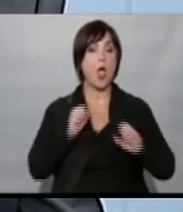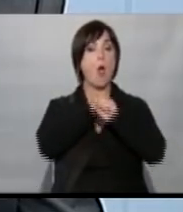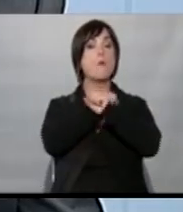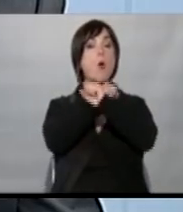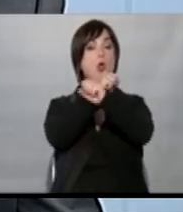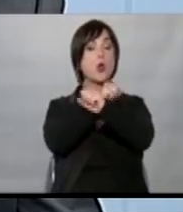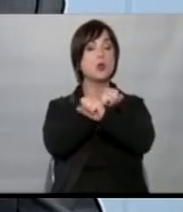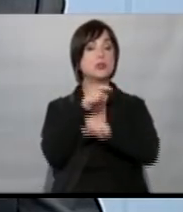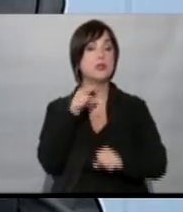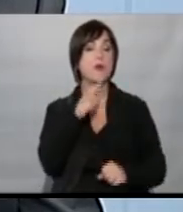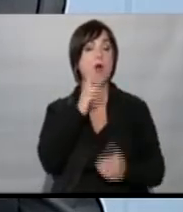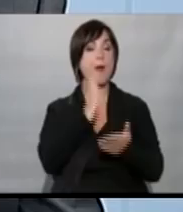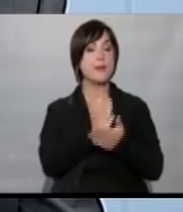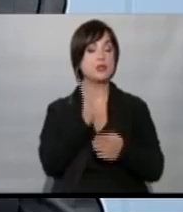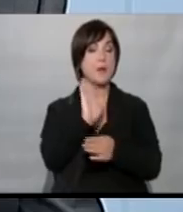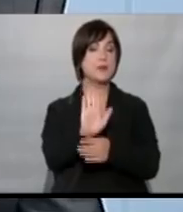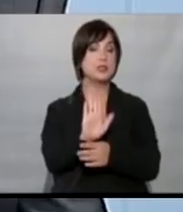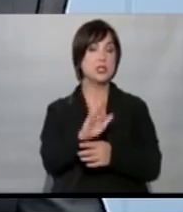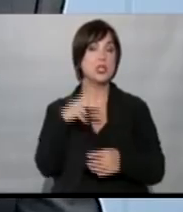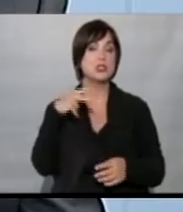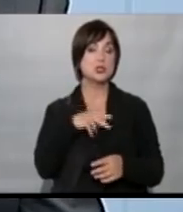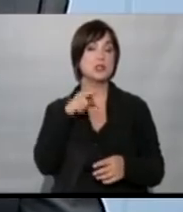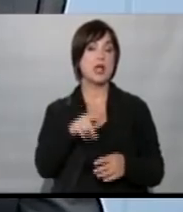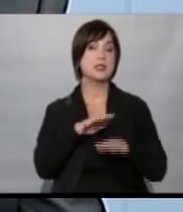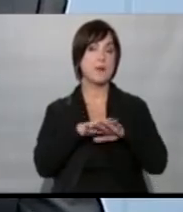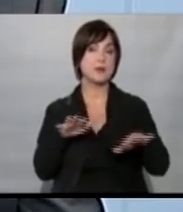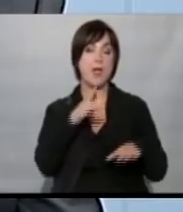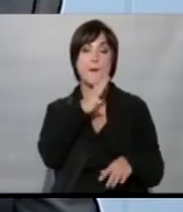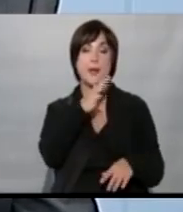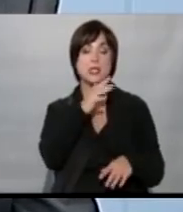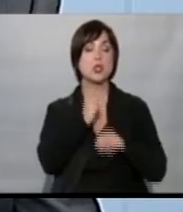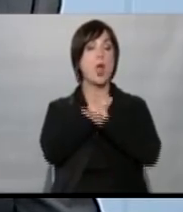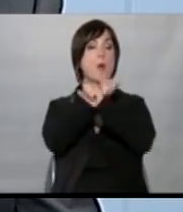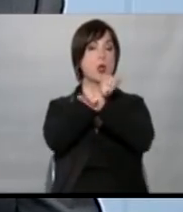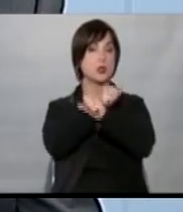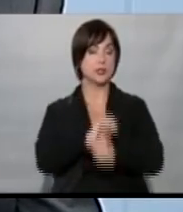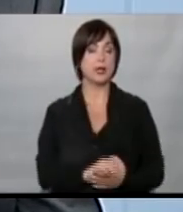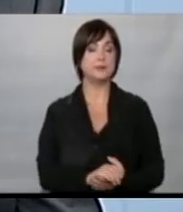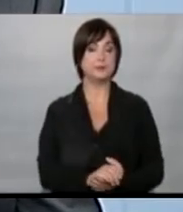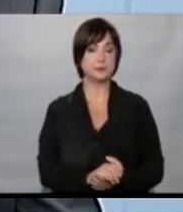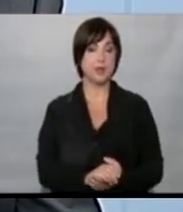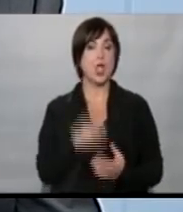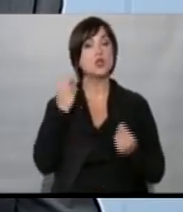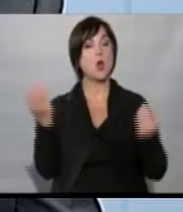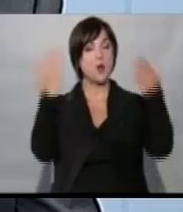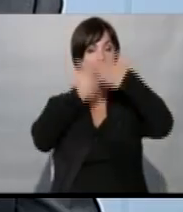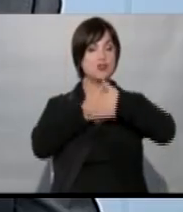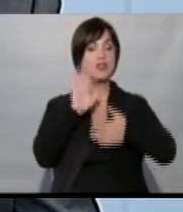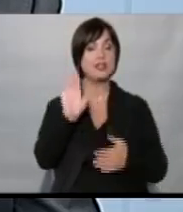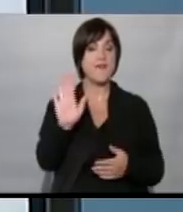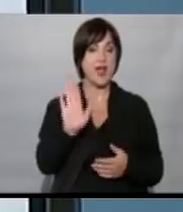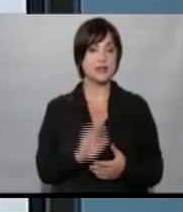бойкотирам, која што беше присутна на социјалните Македонија, мрежи. Македонија бойкотира. Македонија бойкотира. Добра вечер и за